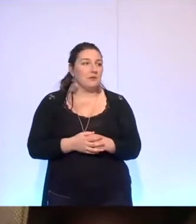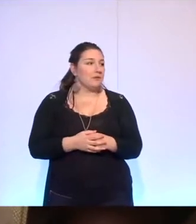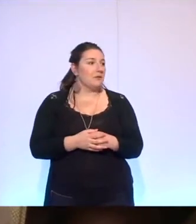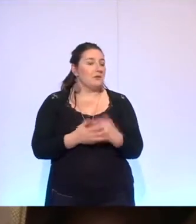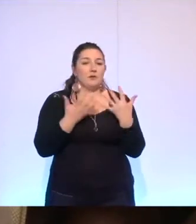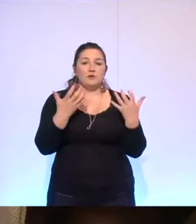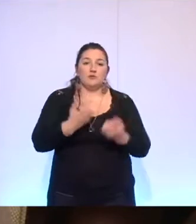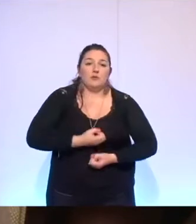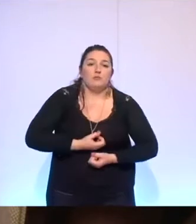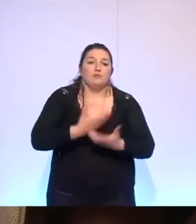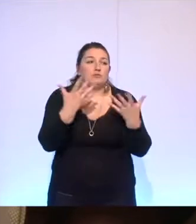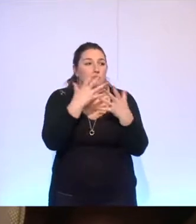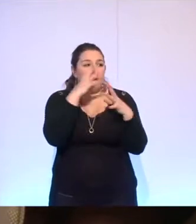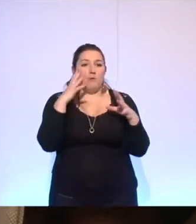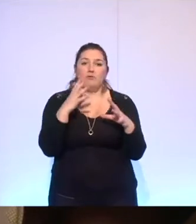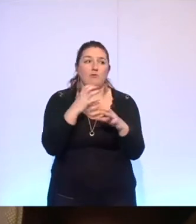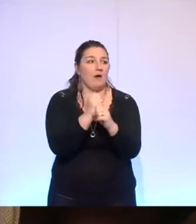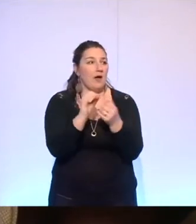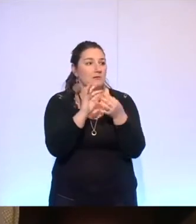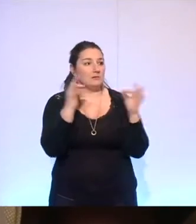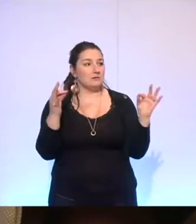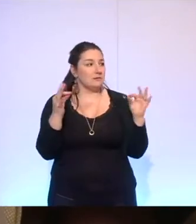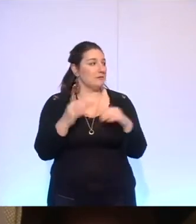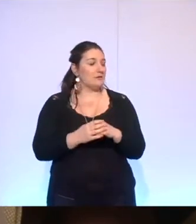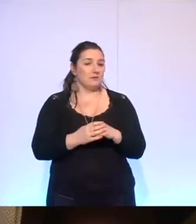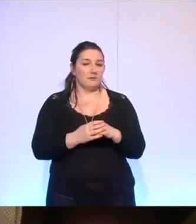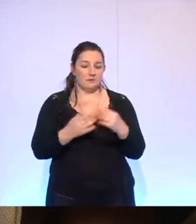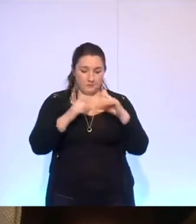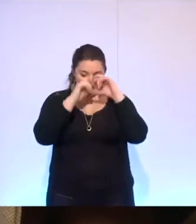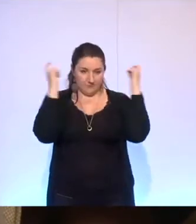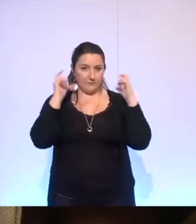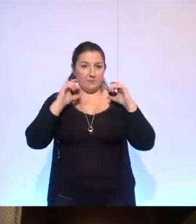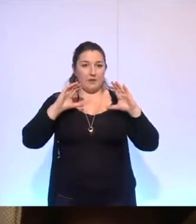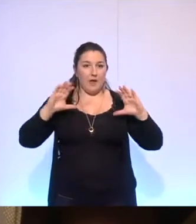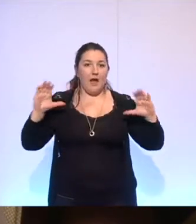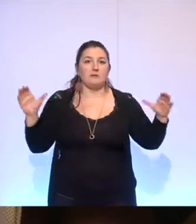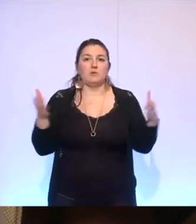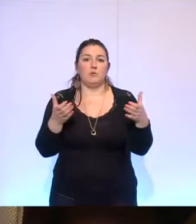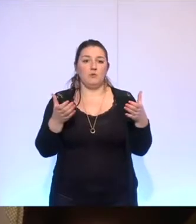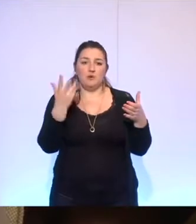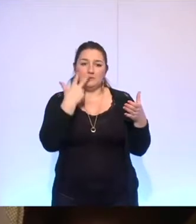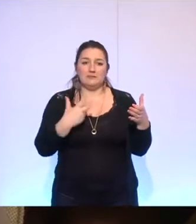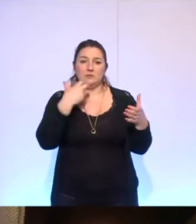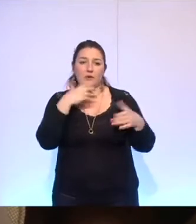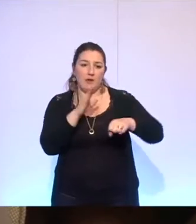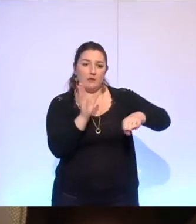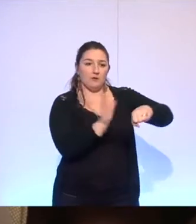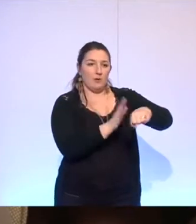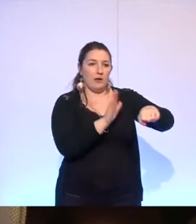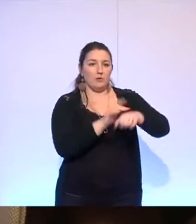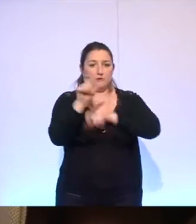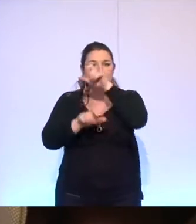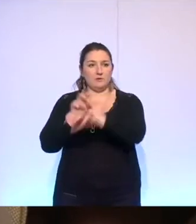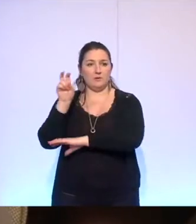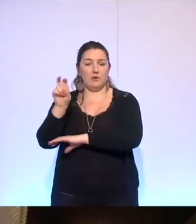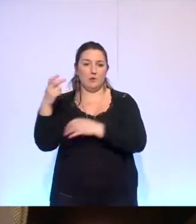la parole en quelques phrases au nom du Rassemblement citoyen de la gauche et des écologistes, et bien